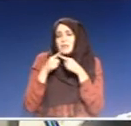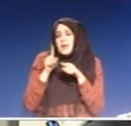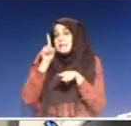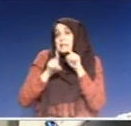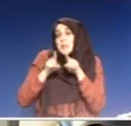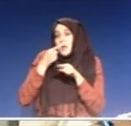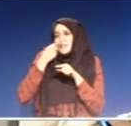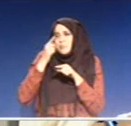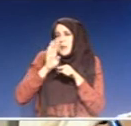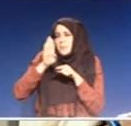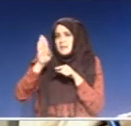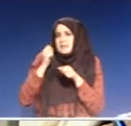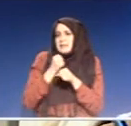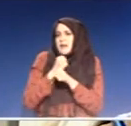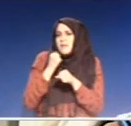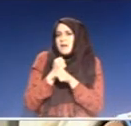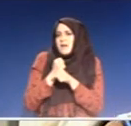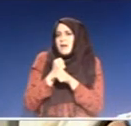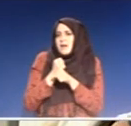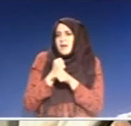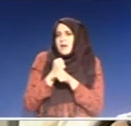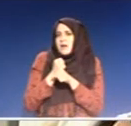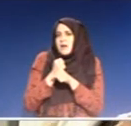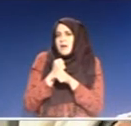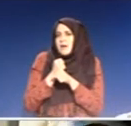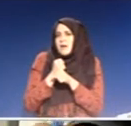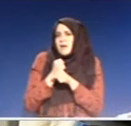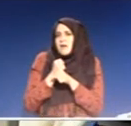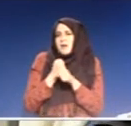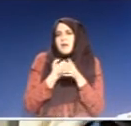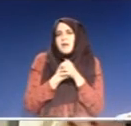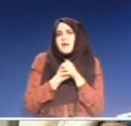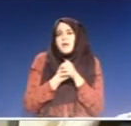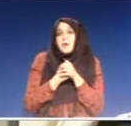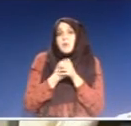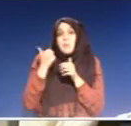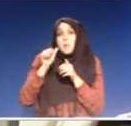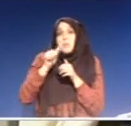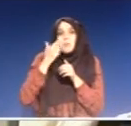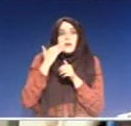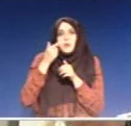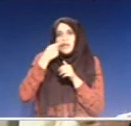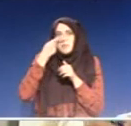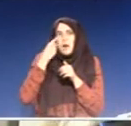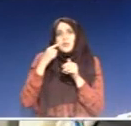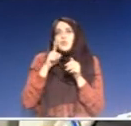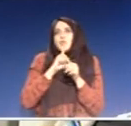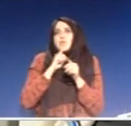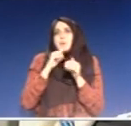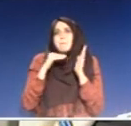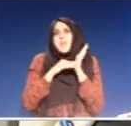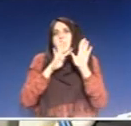احترامي لهم، نعم، ما يقري الخبير الأول من 74 وهو يمارس في مهنة خبير عقاري.